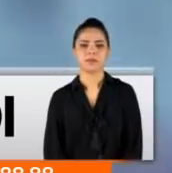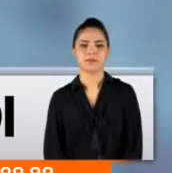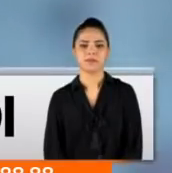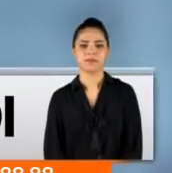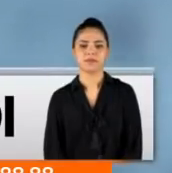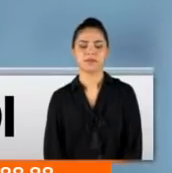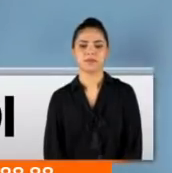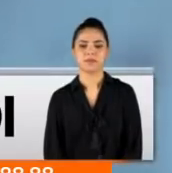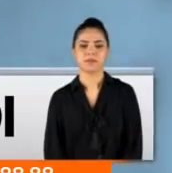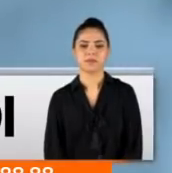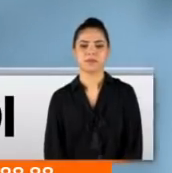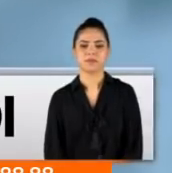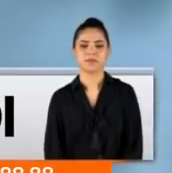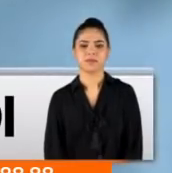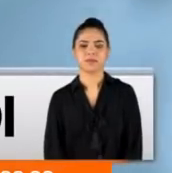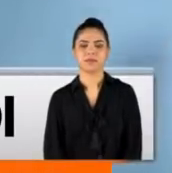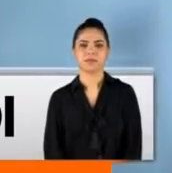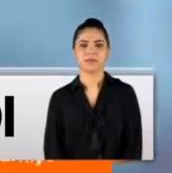Çık lan buradan. Çık. Çık.